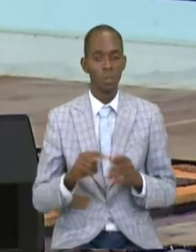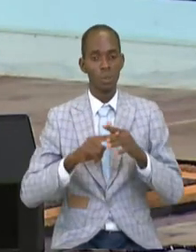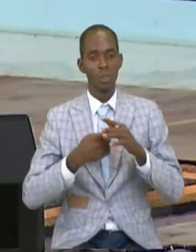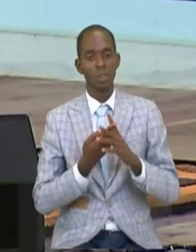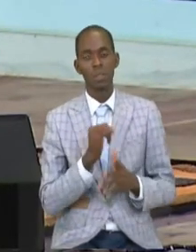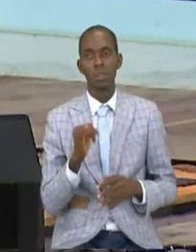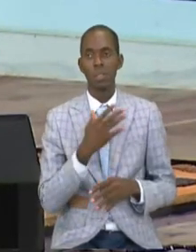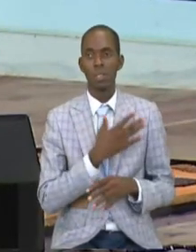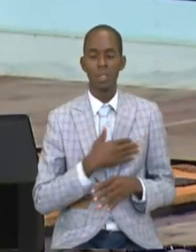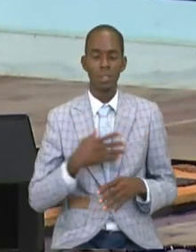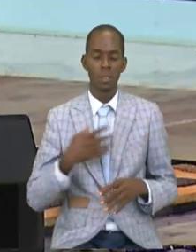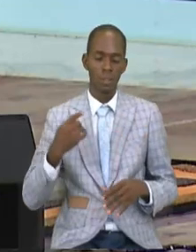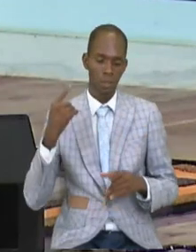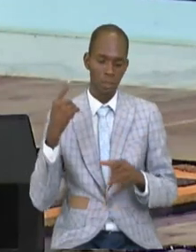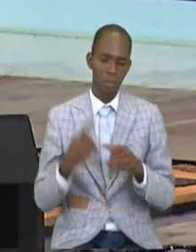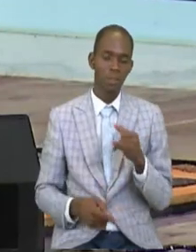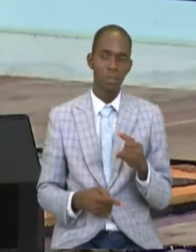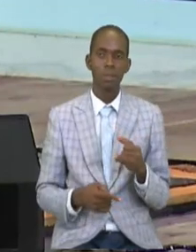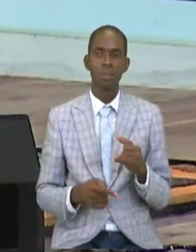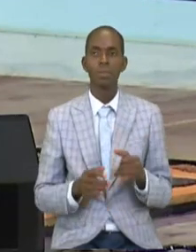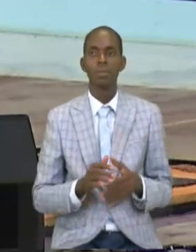Alpha et Oméga.